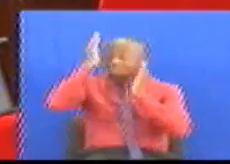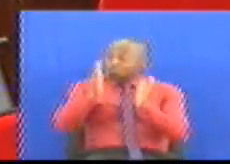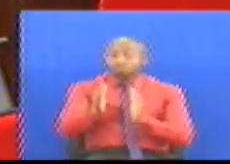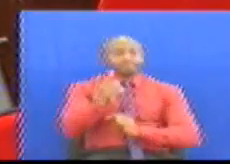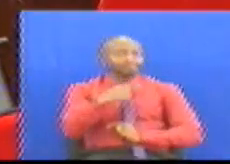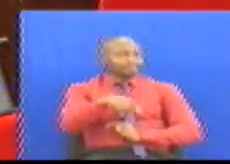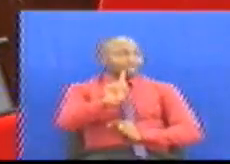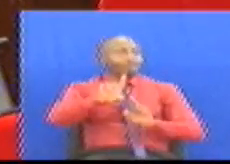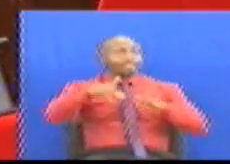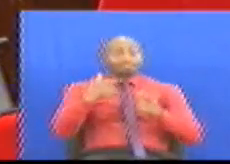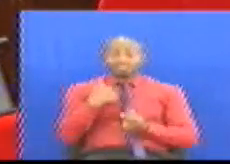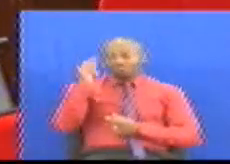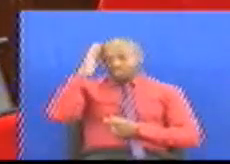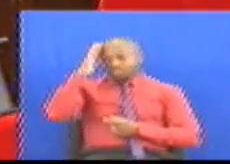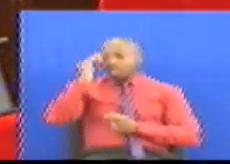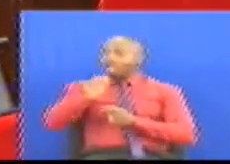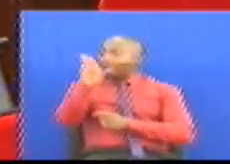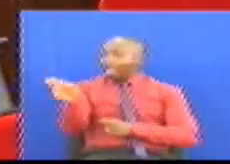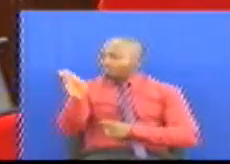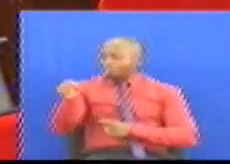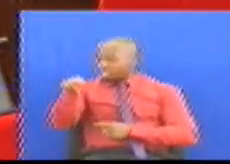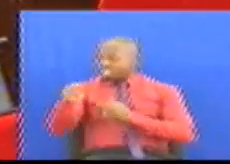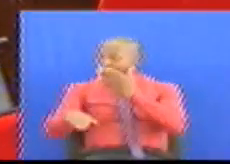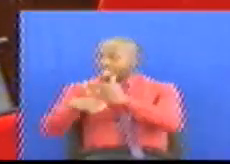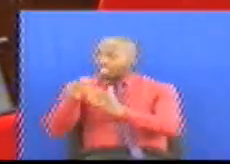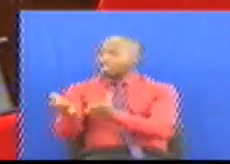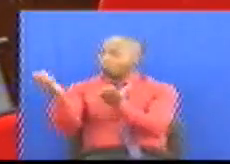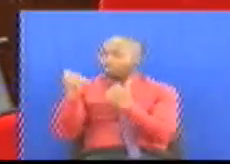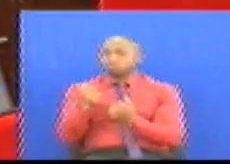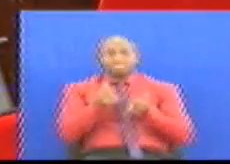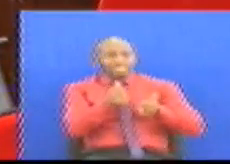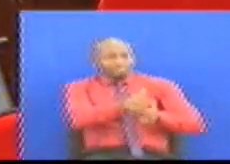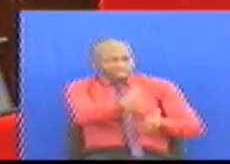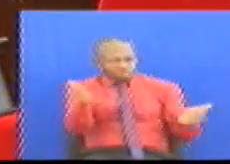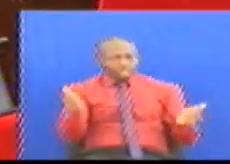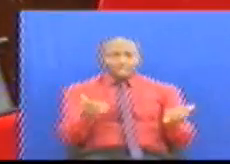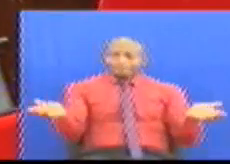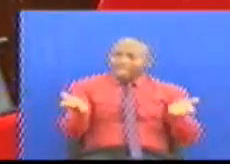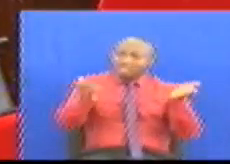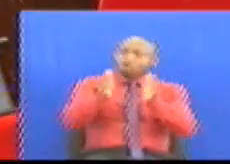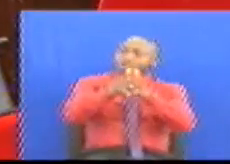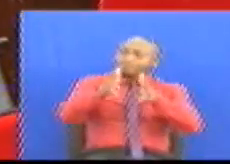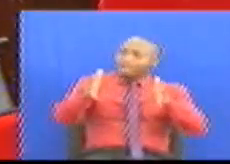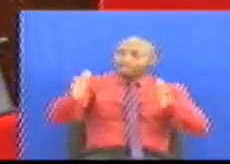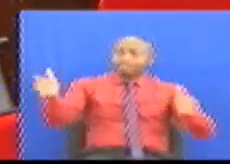ninachokiri ni kwamba ziwezesheni halmashauri ziweze kujitegemea kwa maendeleo mapana ya taifa letu. Lakini jambo la pili,